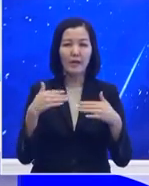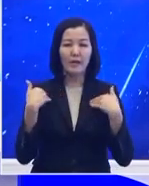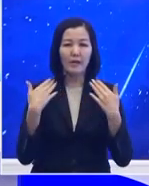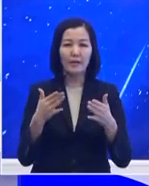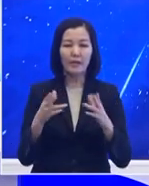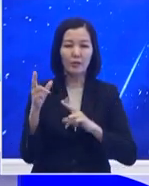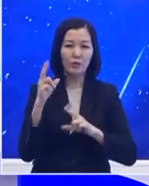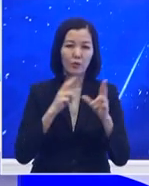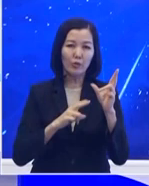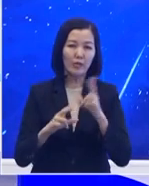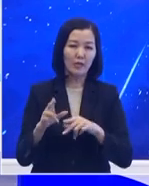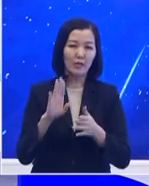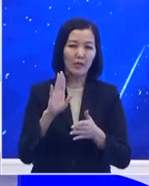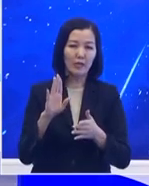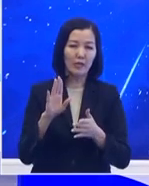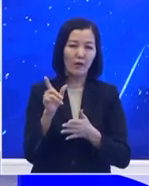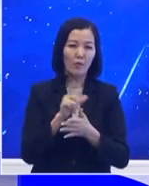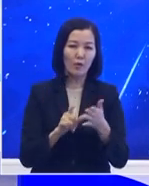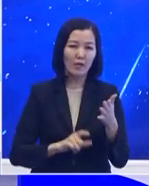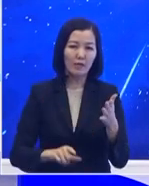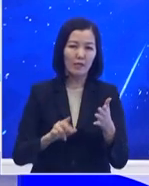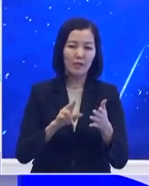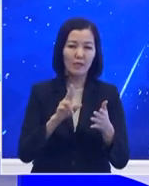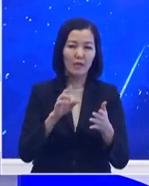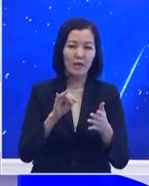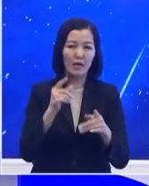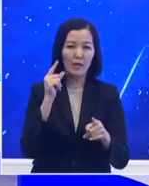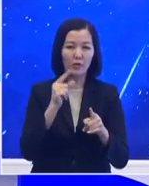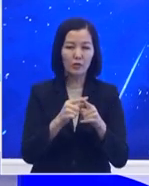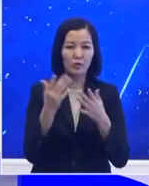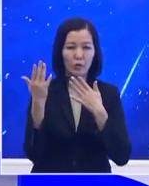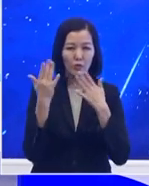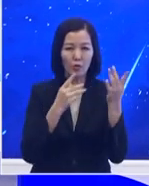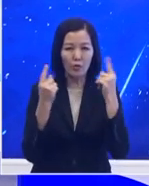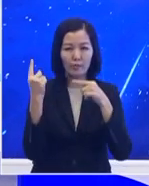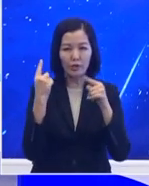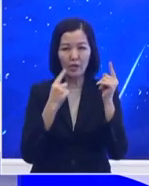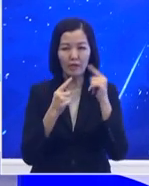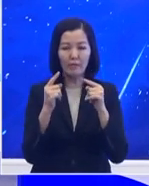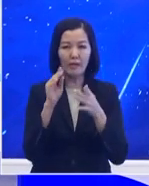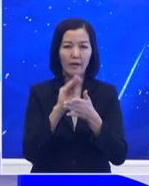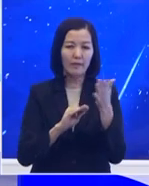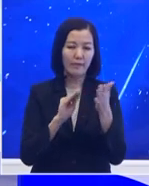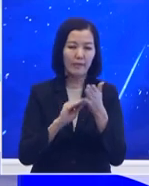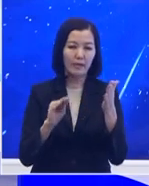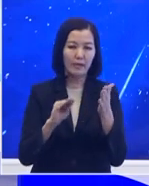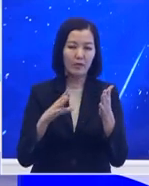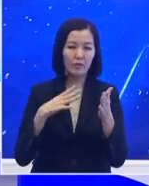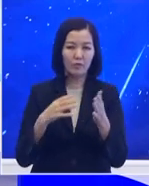тапты. Білімгерлер бас ақынның өлеңдері мен қара сөздерін оқып қана қоймай, шығармаларын қылғалам арқылы қағаз бетіне